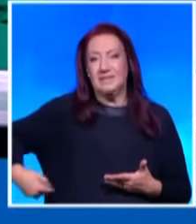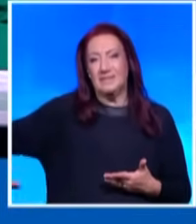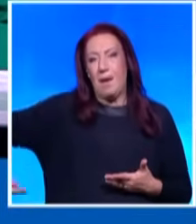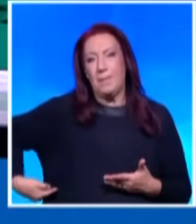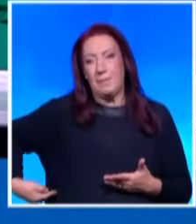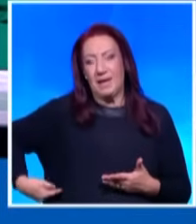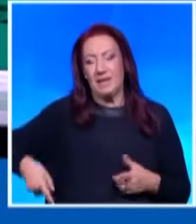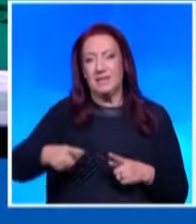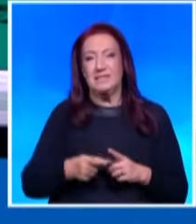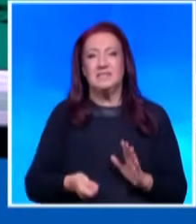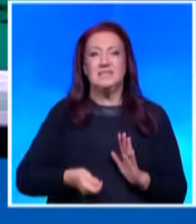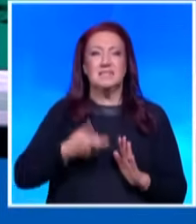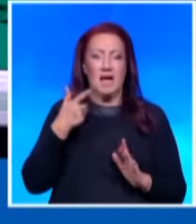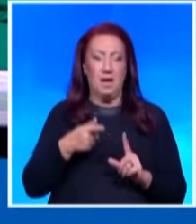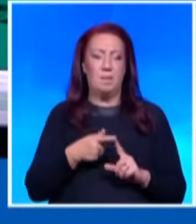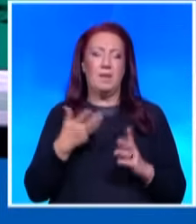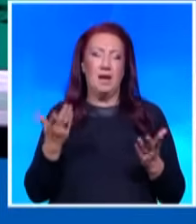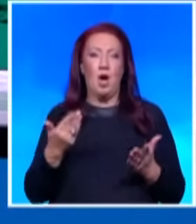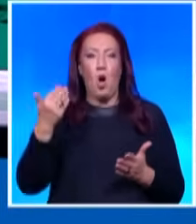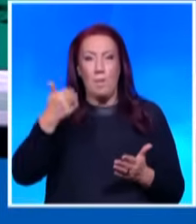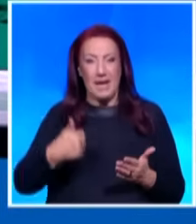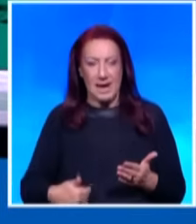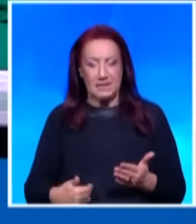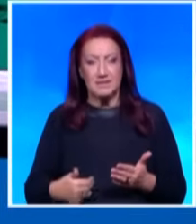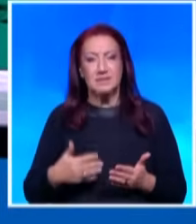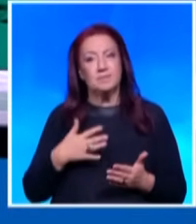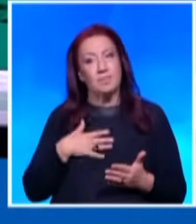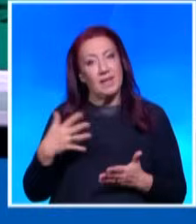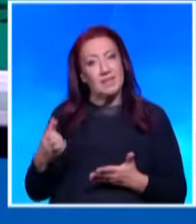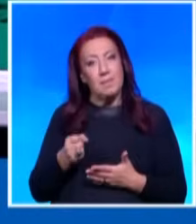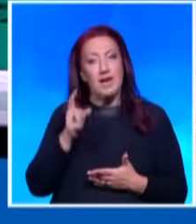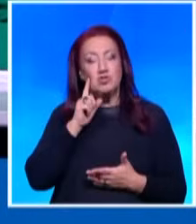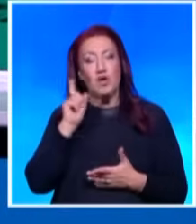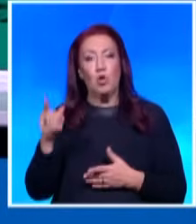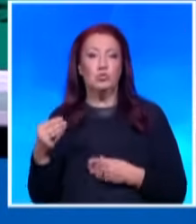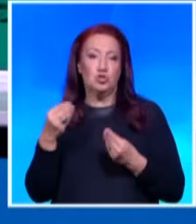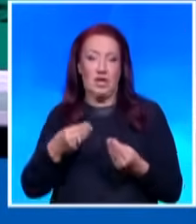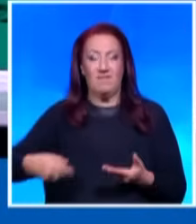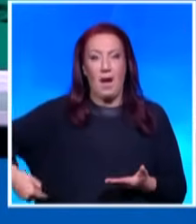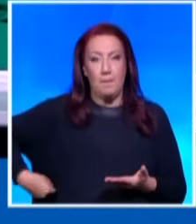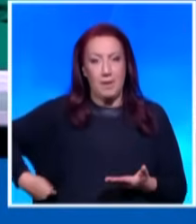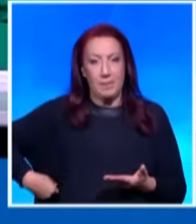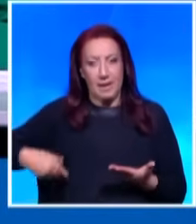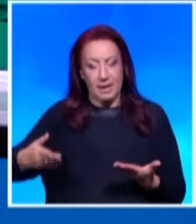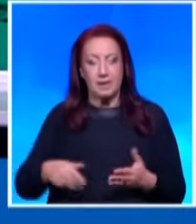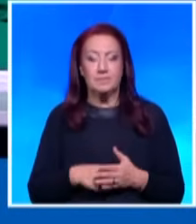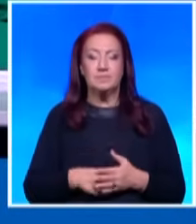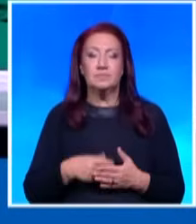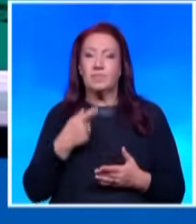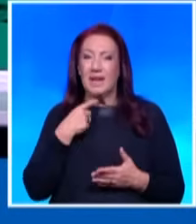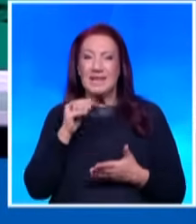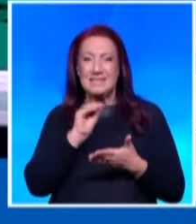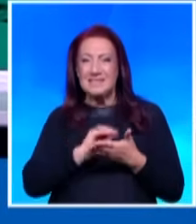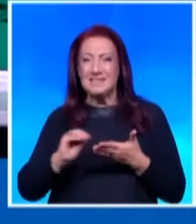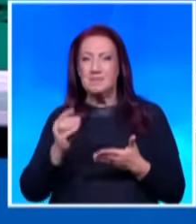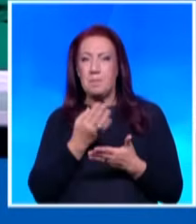чужбина. Намерен е и донор. Калян Кюкчиев и Борислав Маворов ни срещат с Нено, докато той е на диализа, а дарителската сметка може да откриете